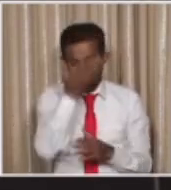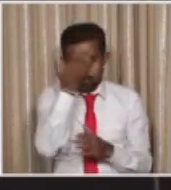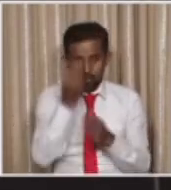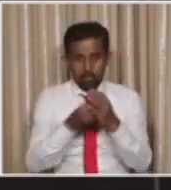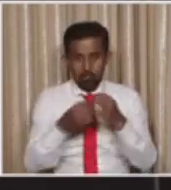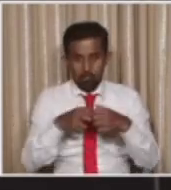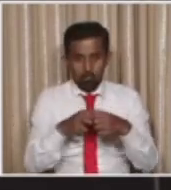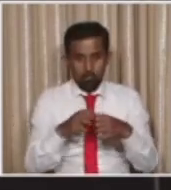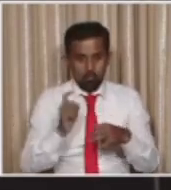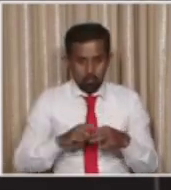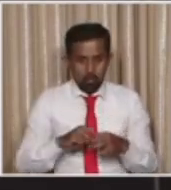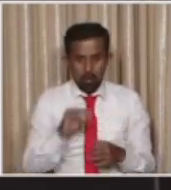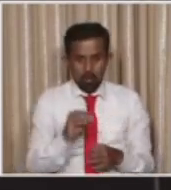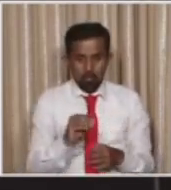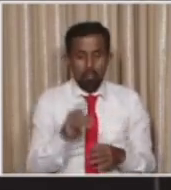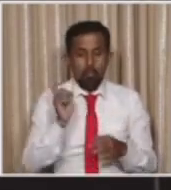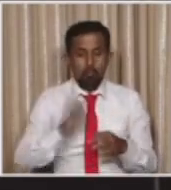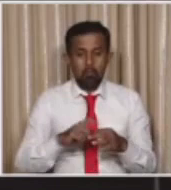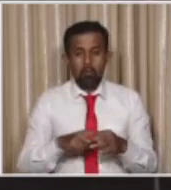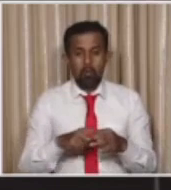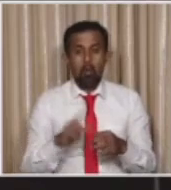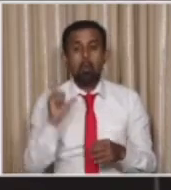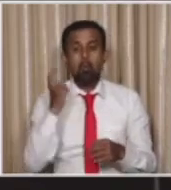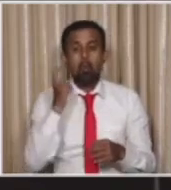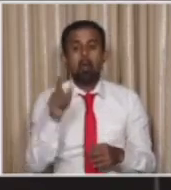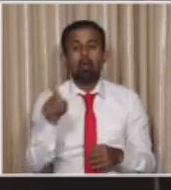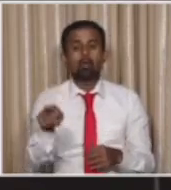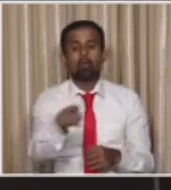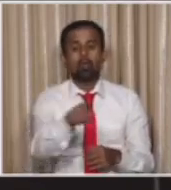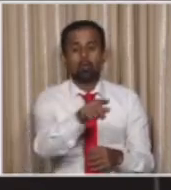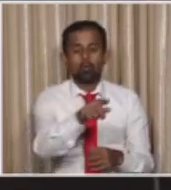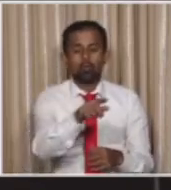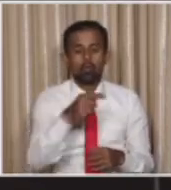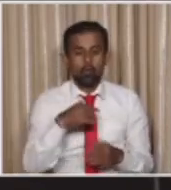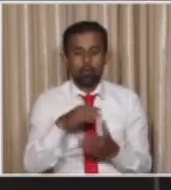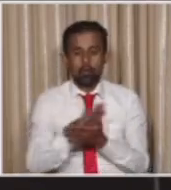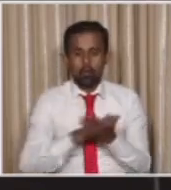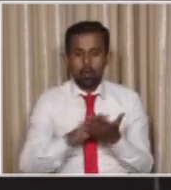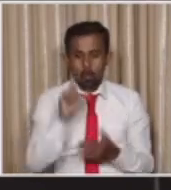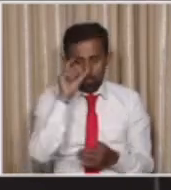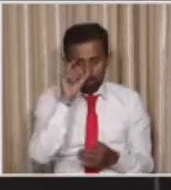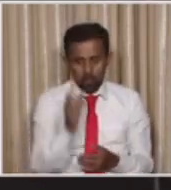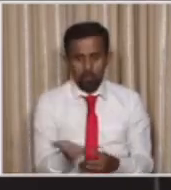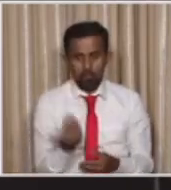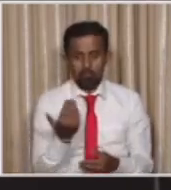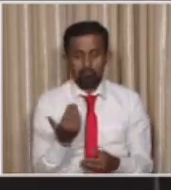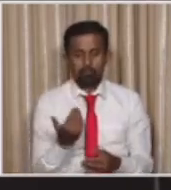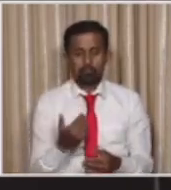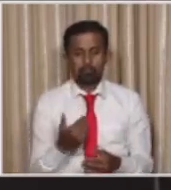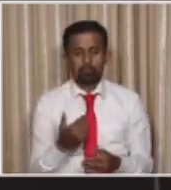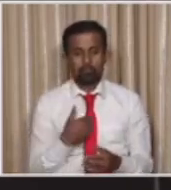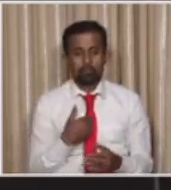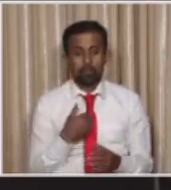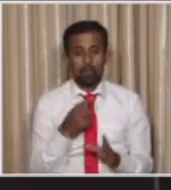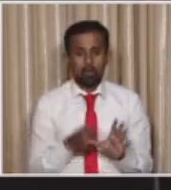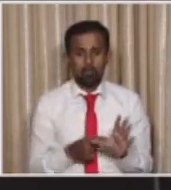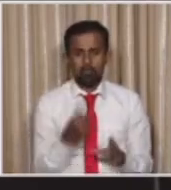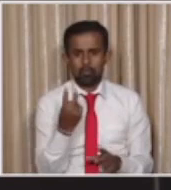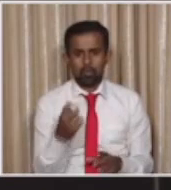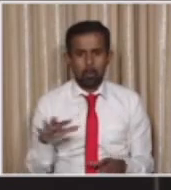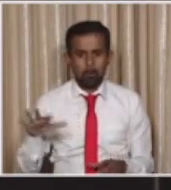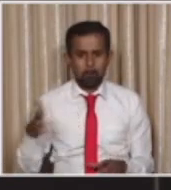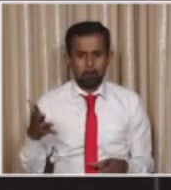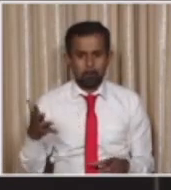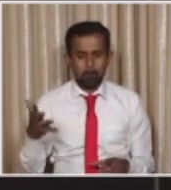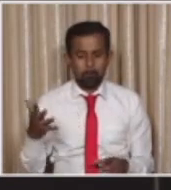ප්‍රශ්නේ තියෙනවනම් කවුද ඒ ප්‍රශ්නේ ඇති කරන්න කියන ගැනත් ඇති අපි අපේ අවධානය යොමු කරන්න ඕනේ. අපි දන්නවා අපිට අවුරුදු 2500ක